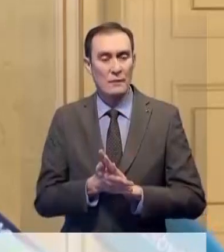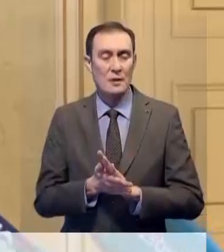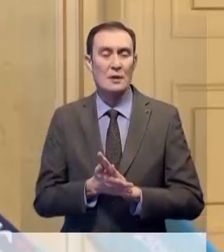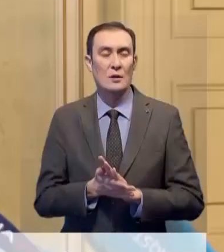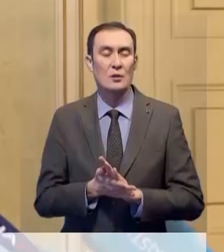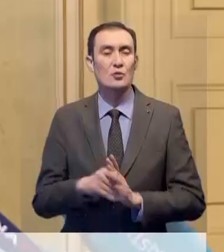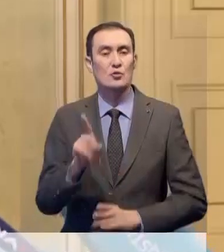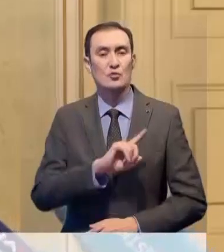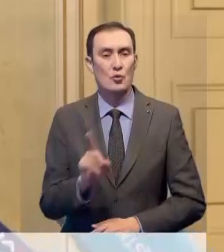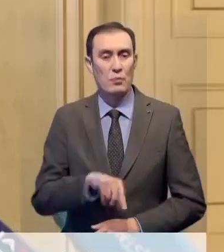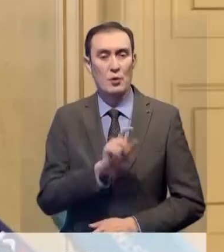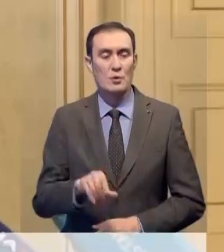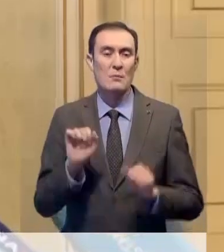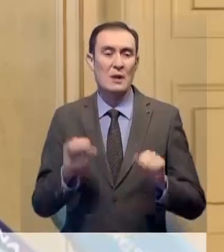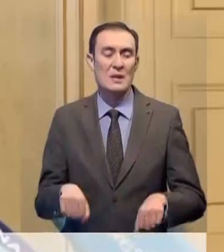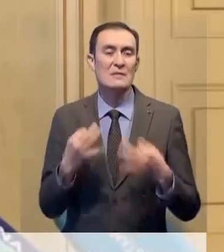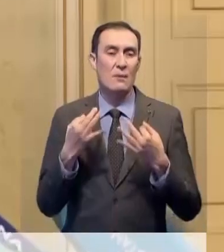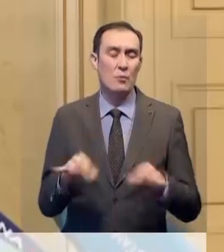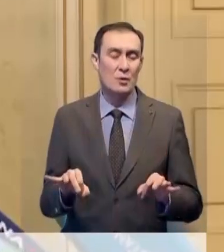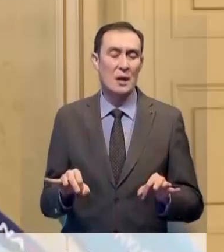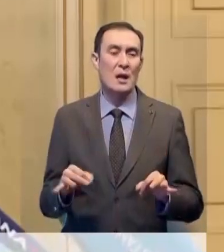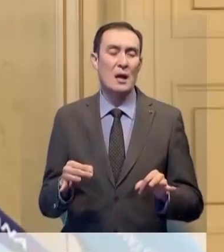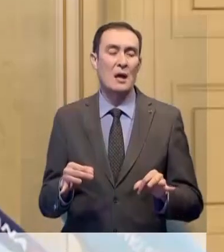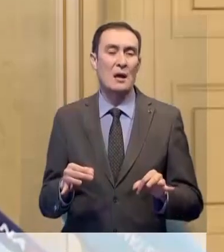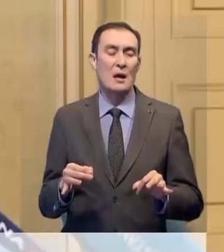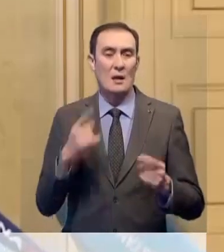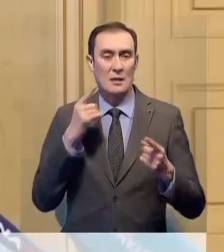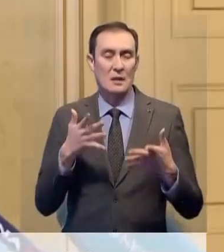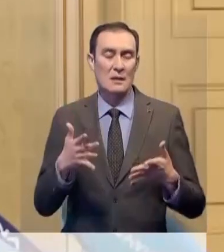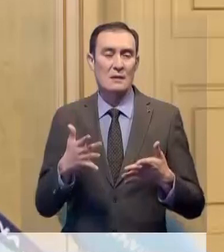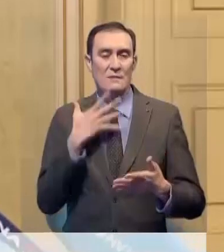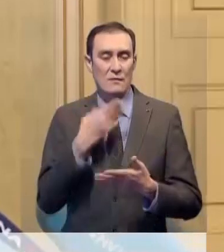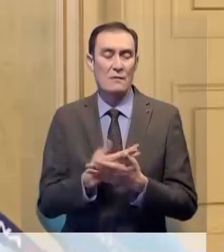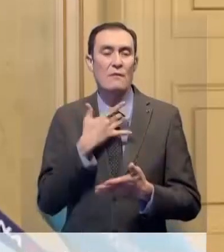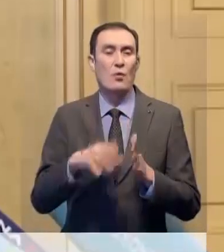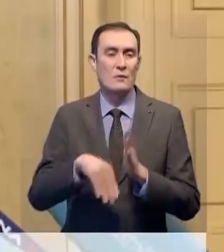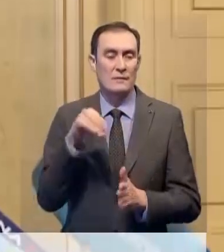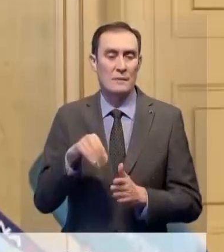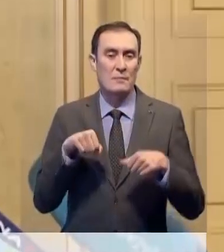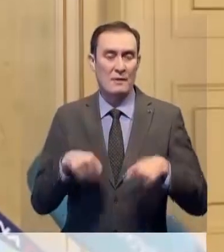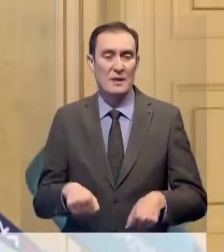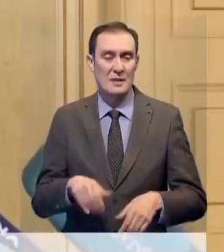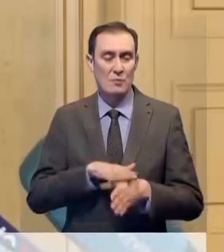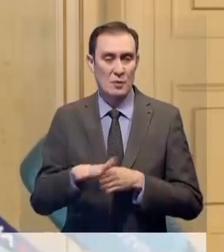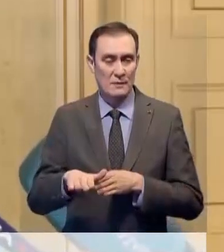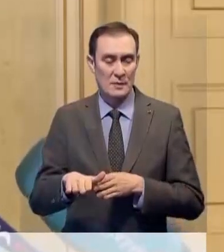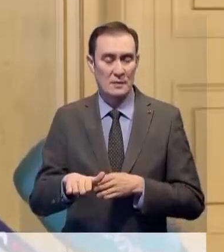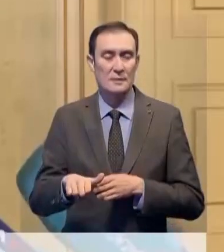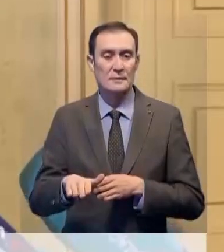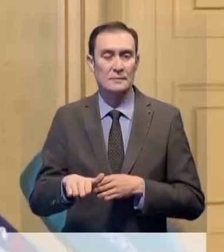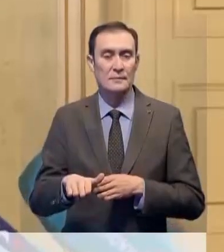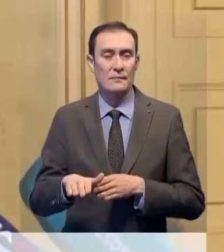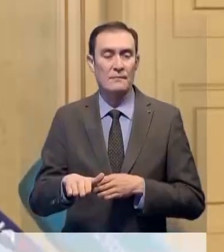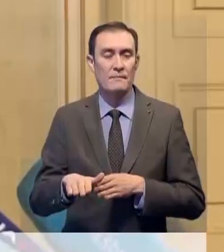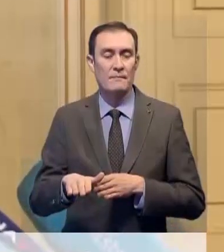удобства, чтобы они свободно, открыто и волеизъявление, конституционные права